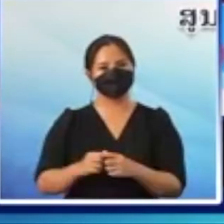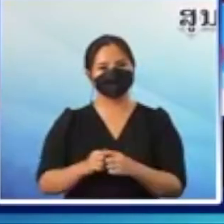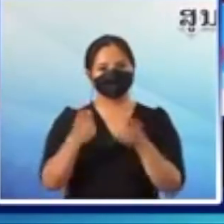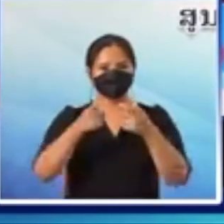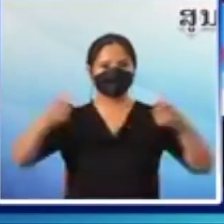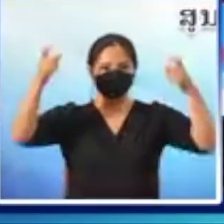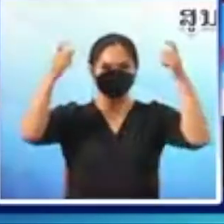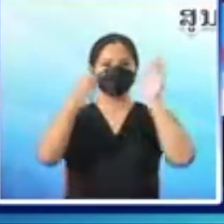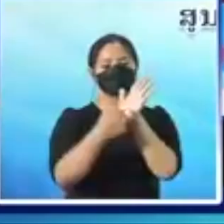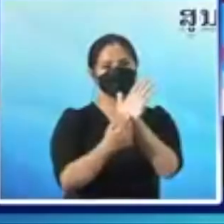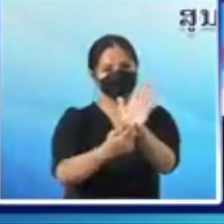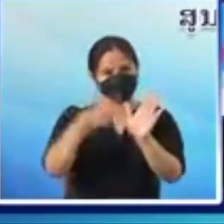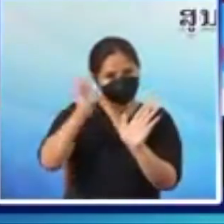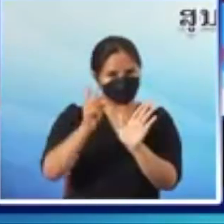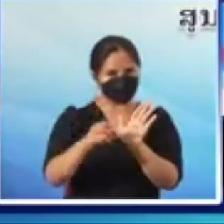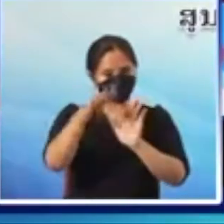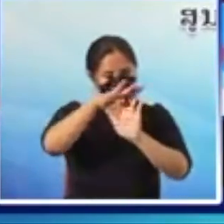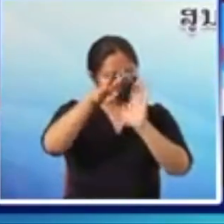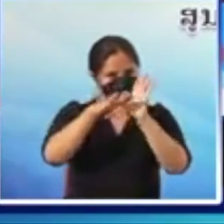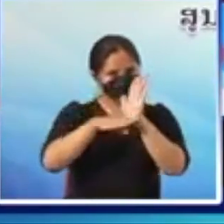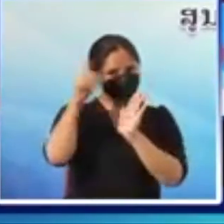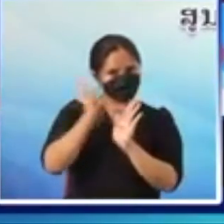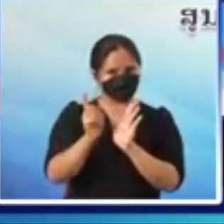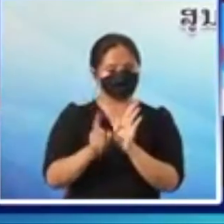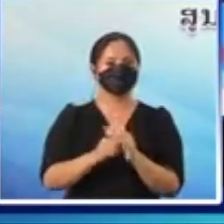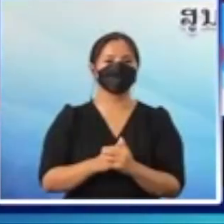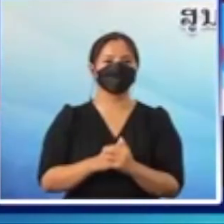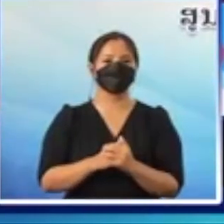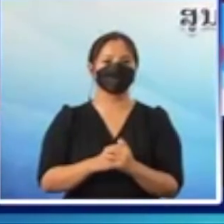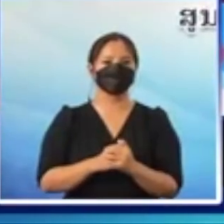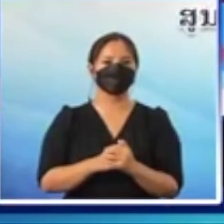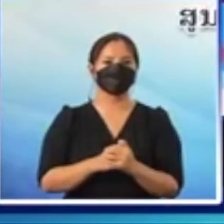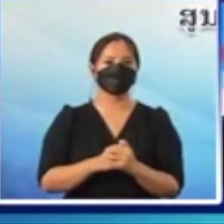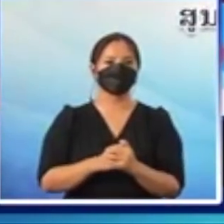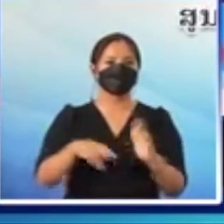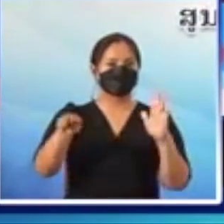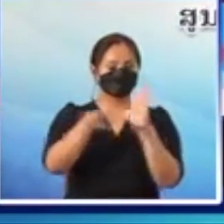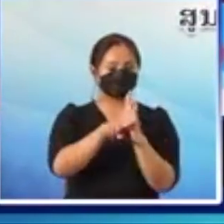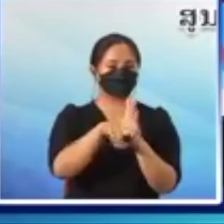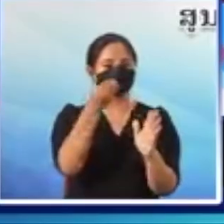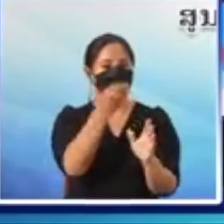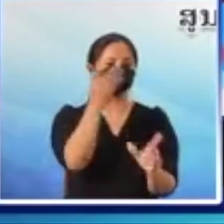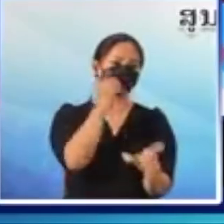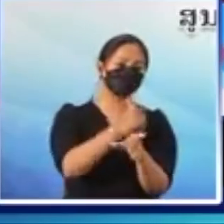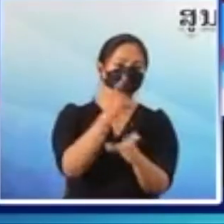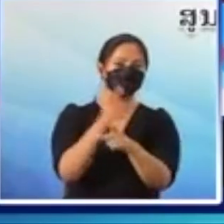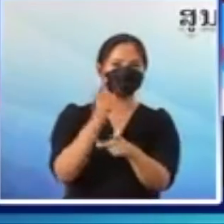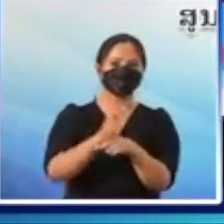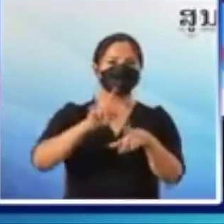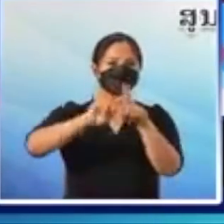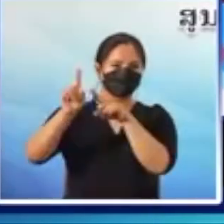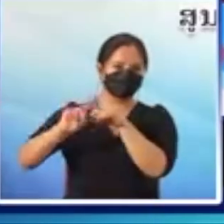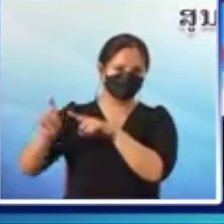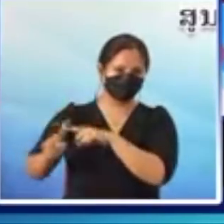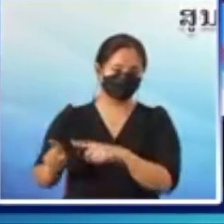าะกิจวางออกให้เข้มงวดและเด็ดขาดกว่าเก่าโดยเฉพาะแมนห้ามจัดงานเลี้ยงสังสรรค์หรือซุ้มแซวทุกแฮบรูปแบ